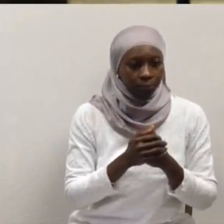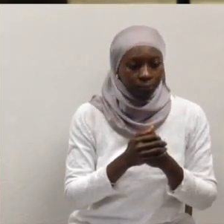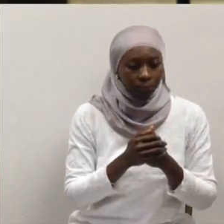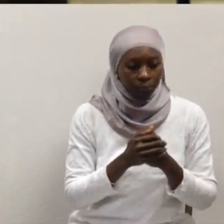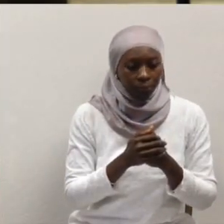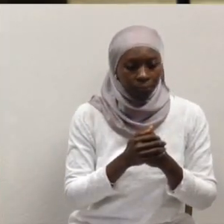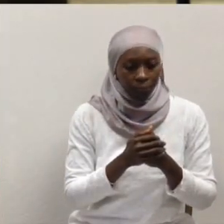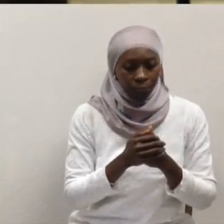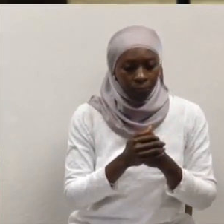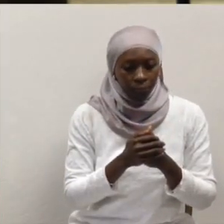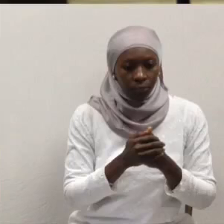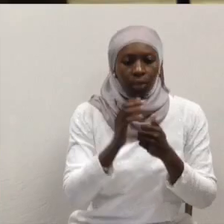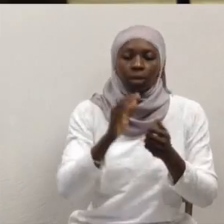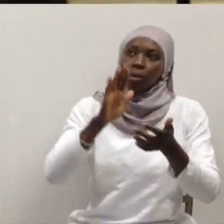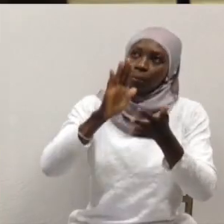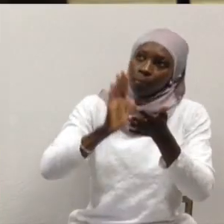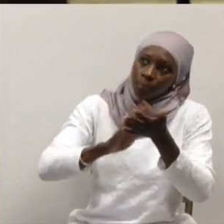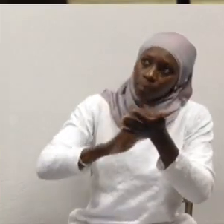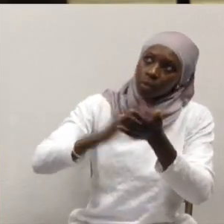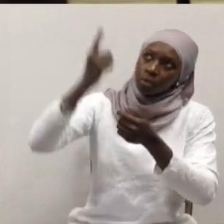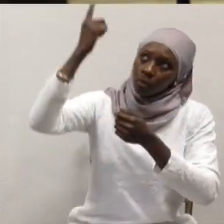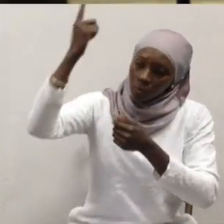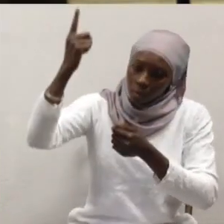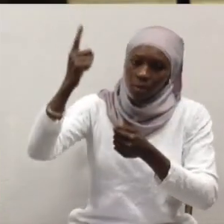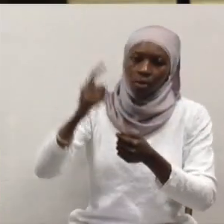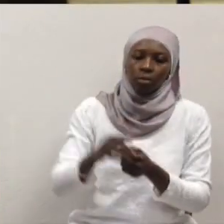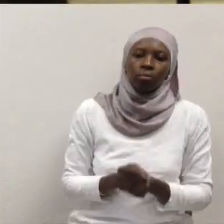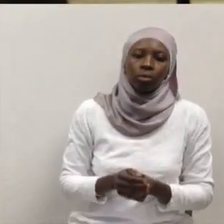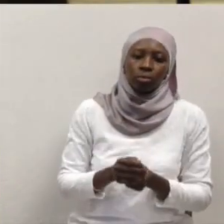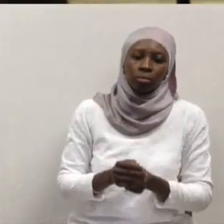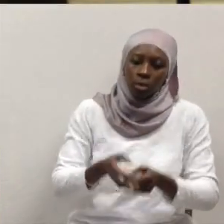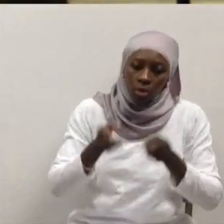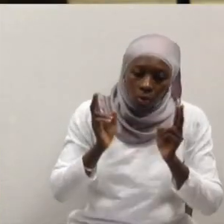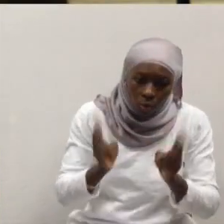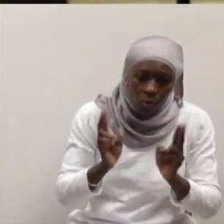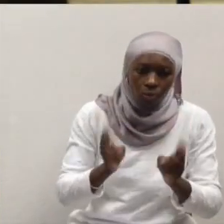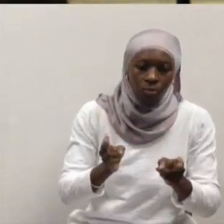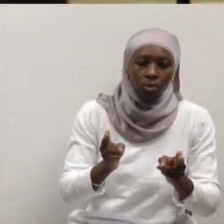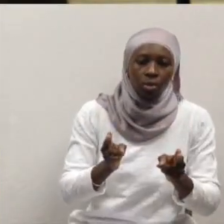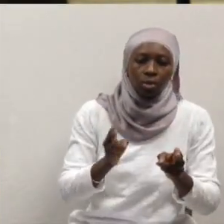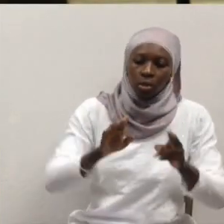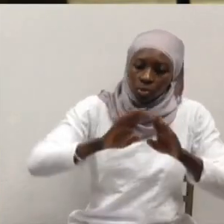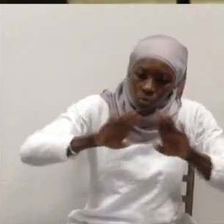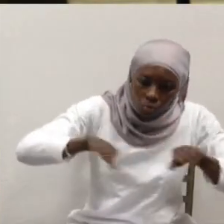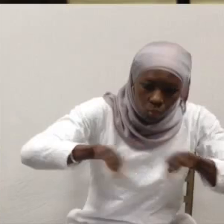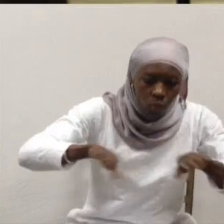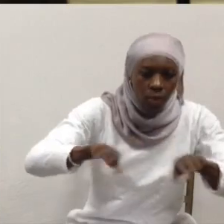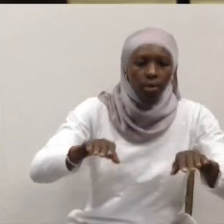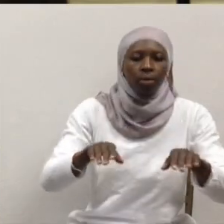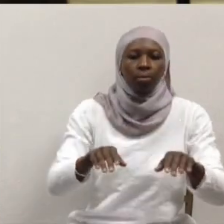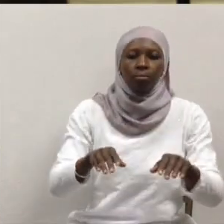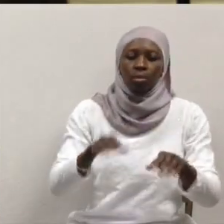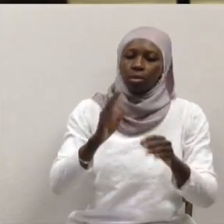تُفْلِحُونَ. وَتُسَبِّحُوهُ, to praise Allah, and to rush and swim and